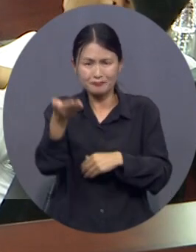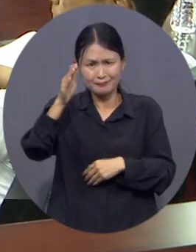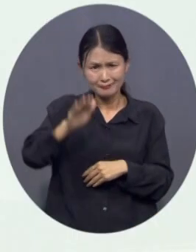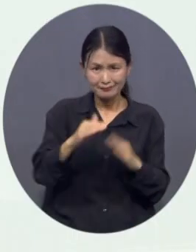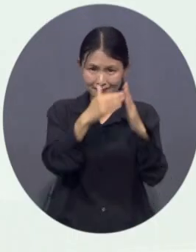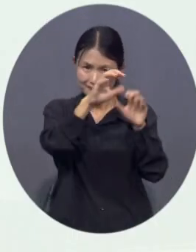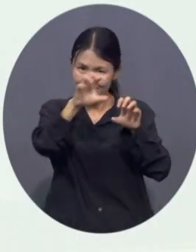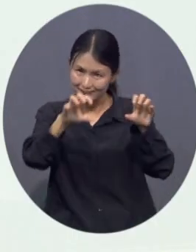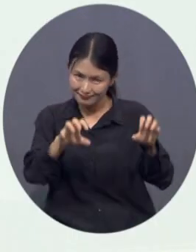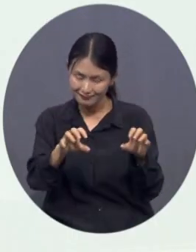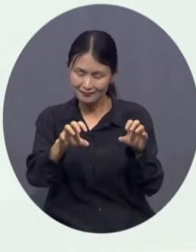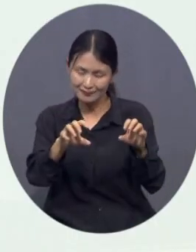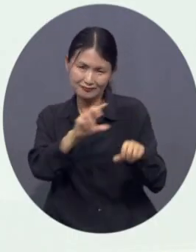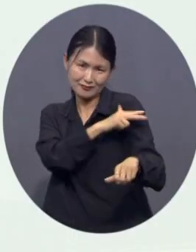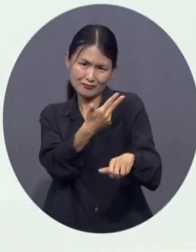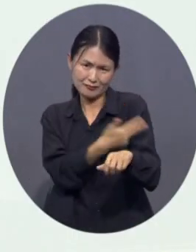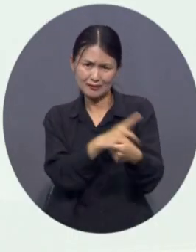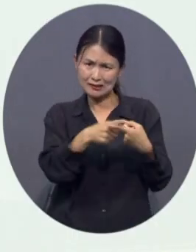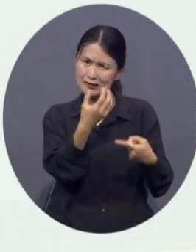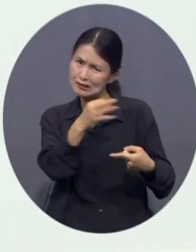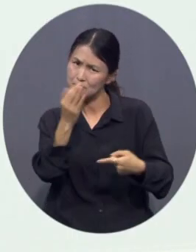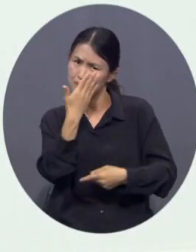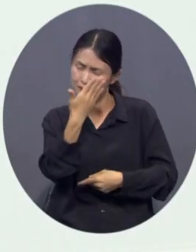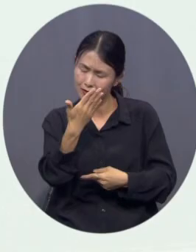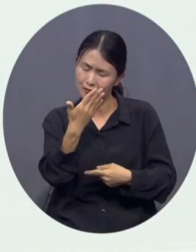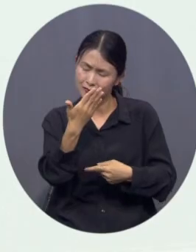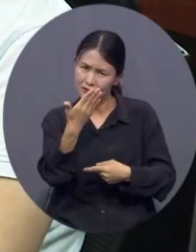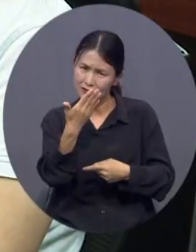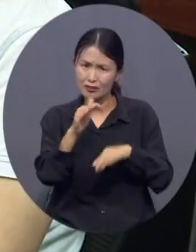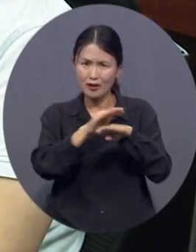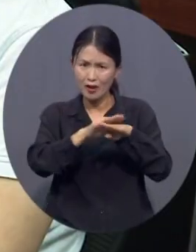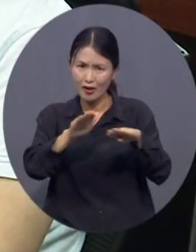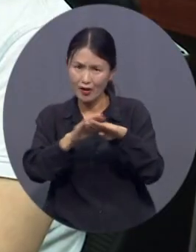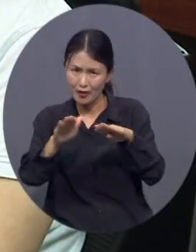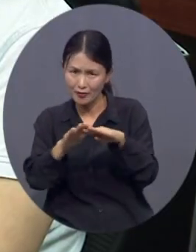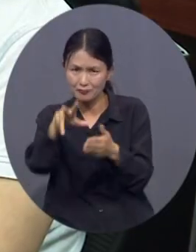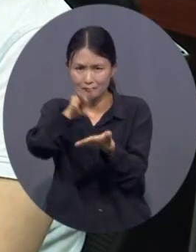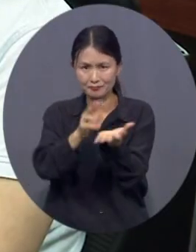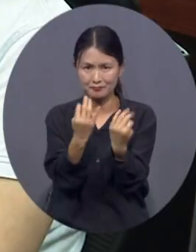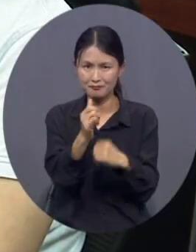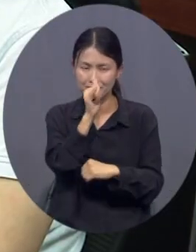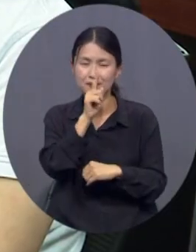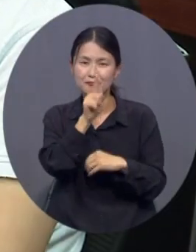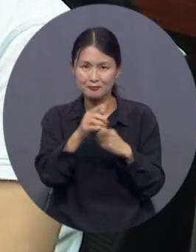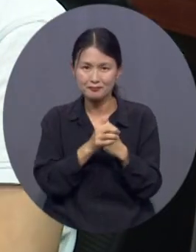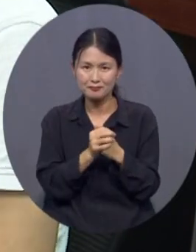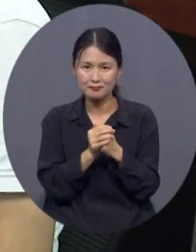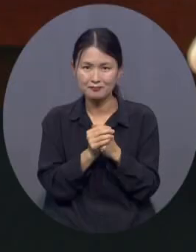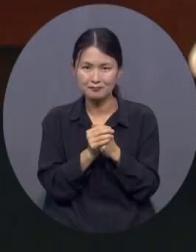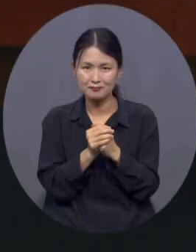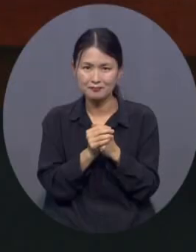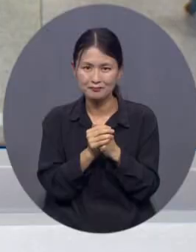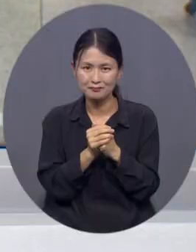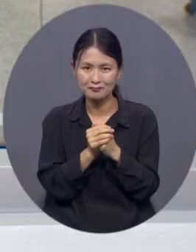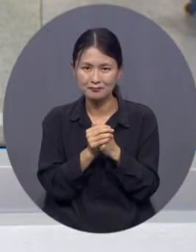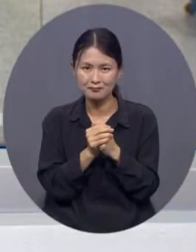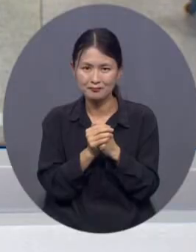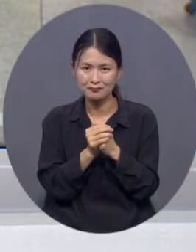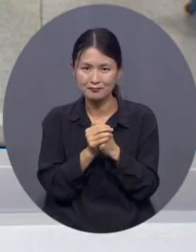마을 구성원의 자격을 어디까지 인정할지 등 풀어야 할 과제도 많다고 지적했습니다.